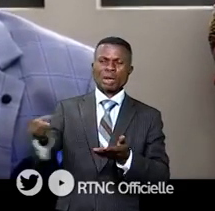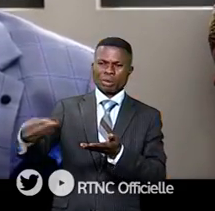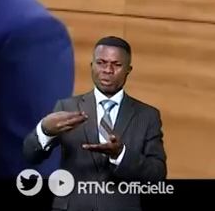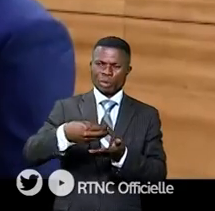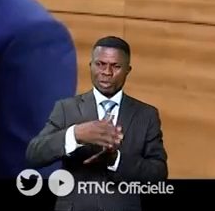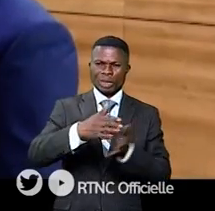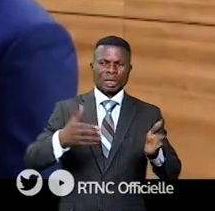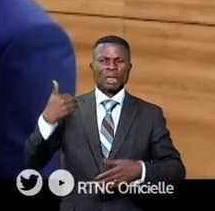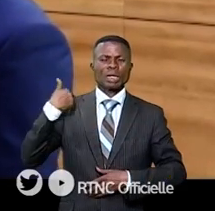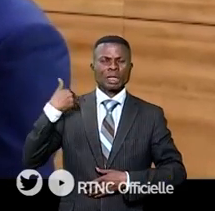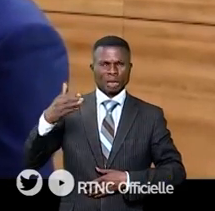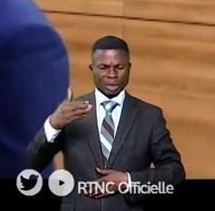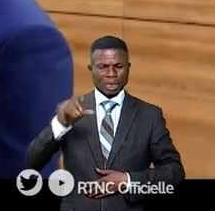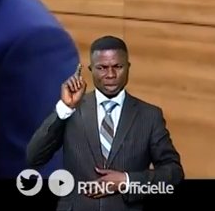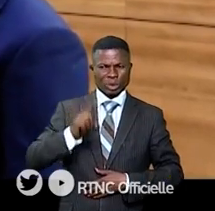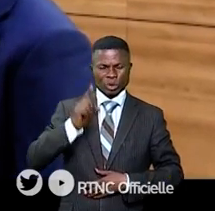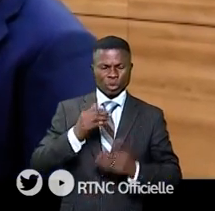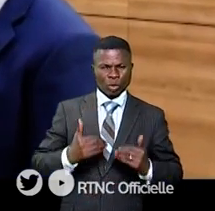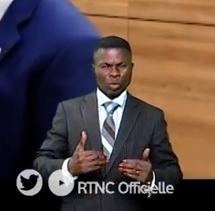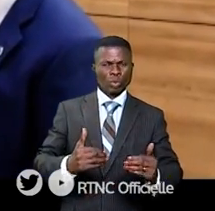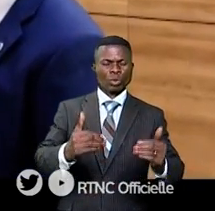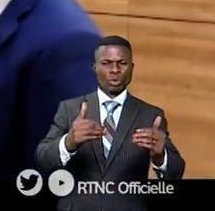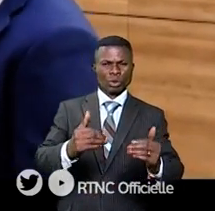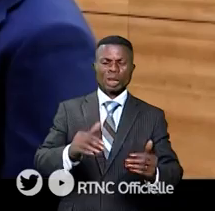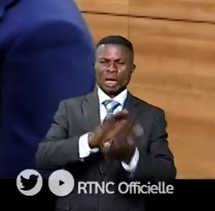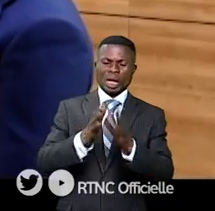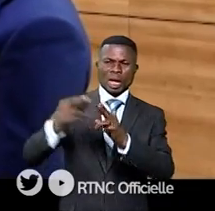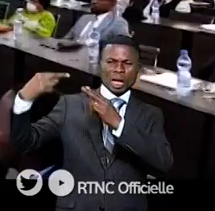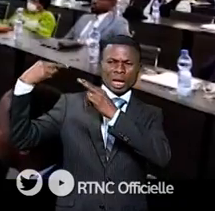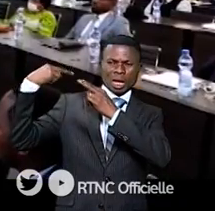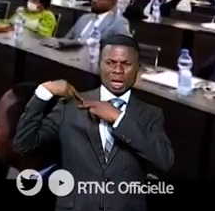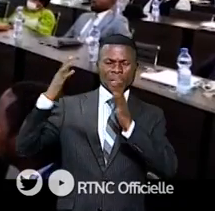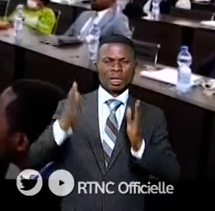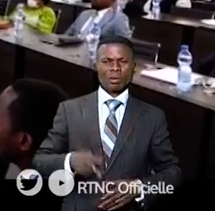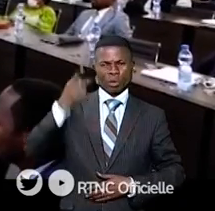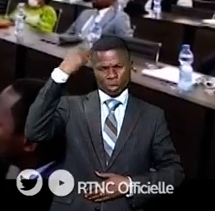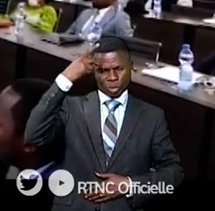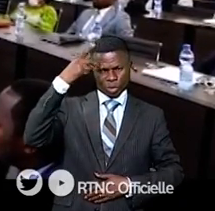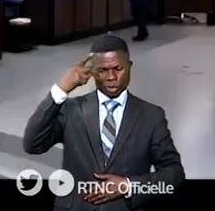mobilisation des recettes, ce qui doit conduire à la responsabilité politique qu'est